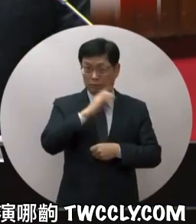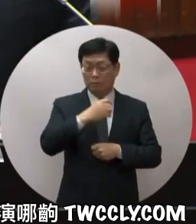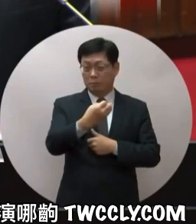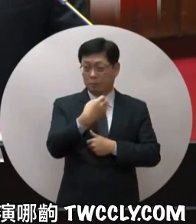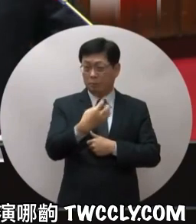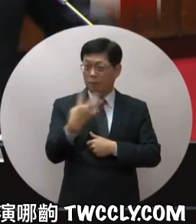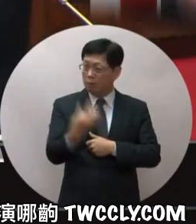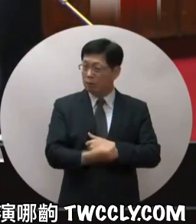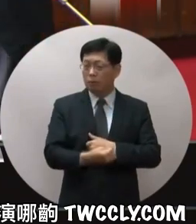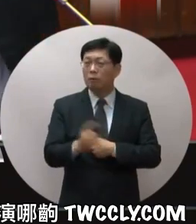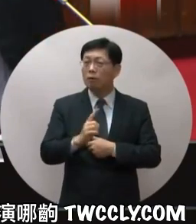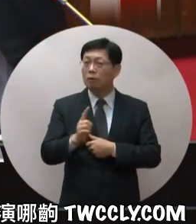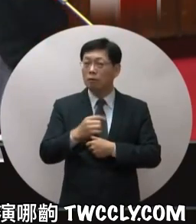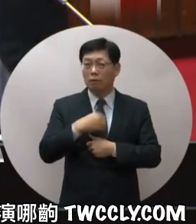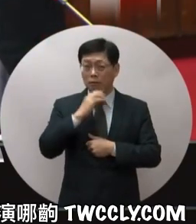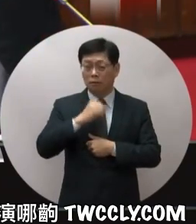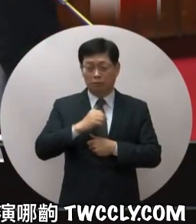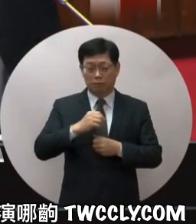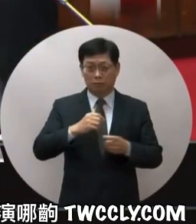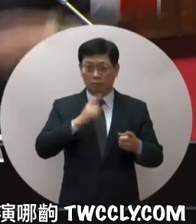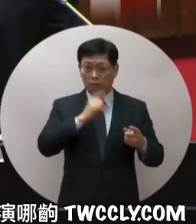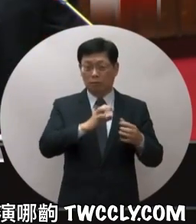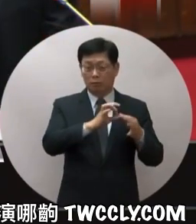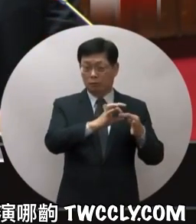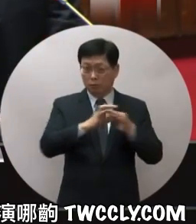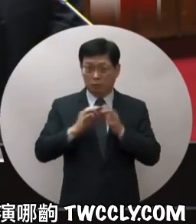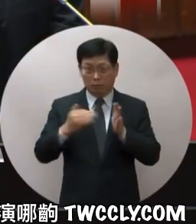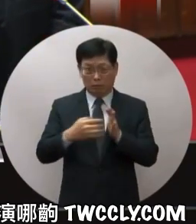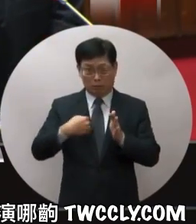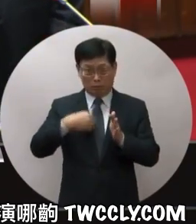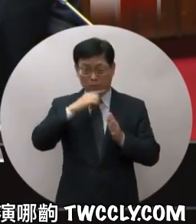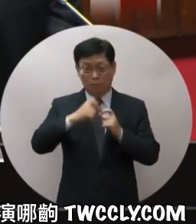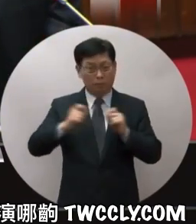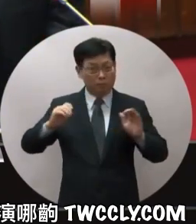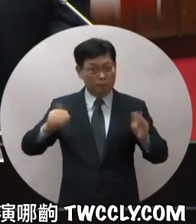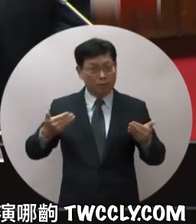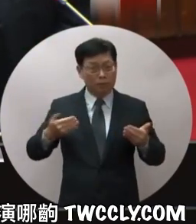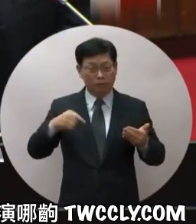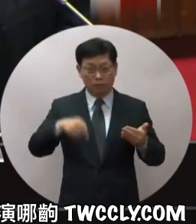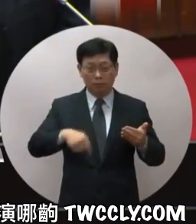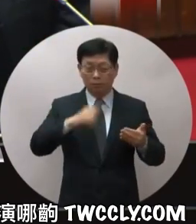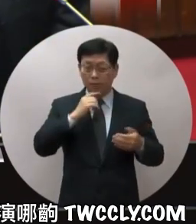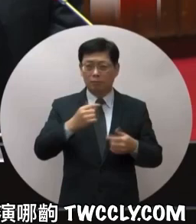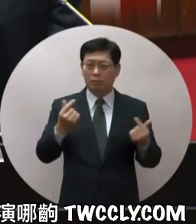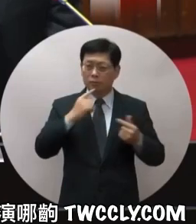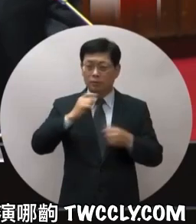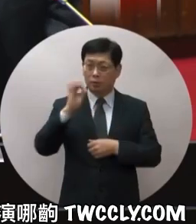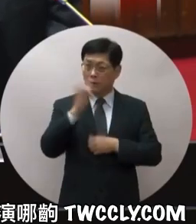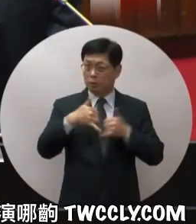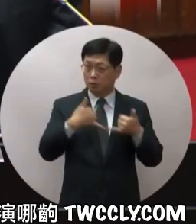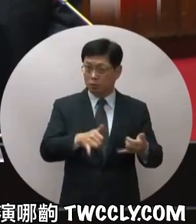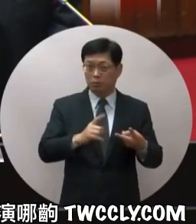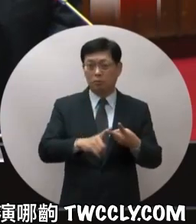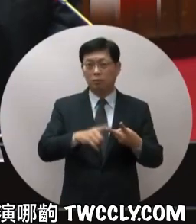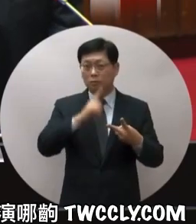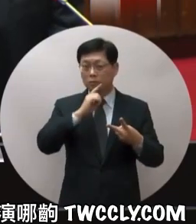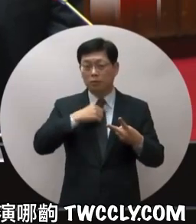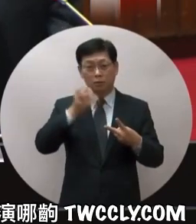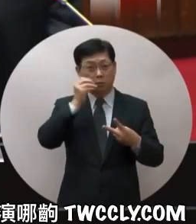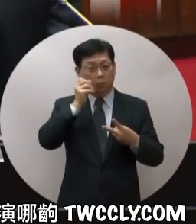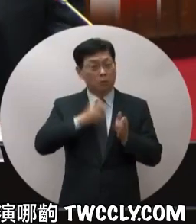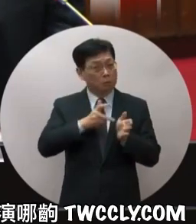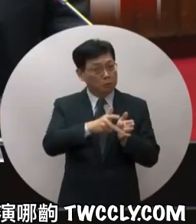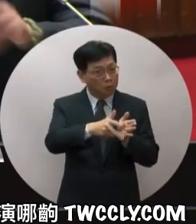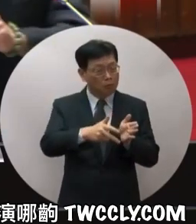你都在反應說委員整個檳南猶你去來搞我們所謂的恆春這條不管是快速道路還是觀光鐵